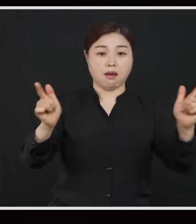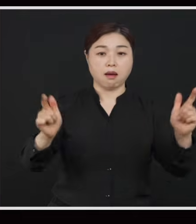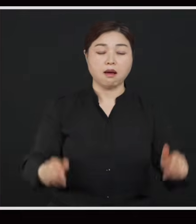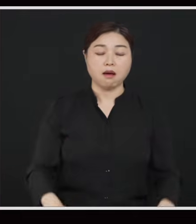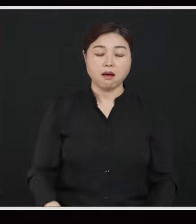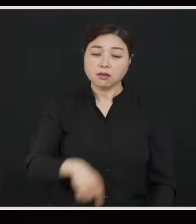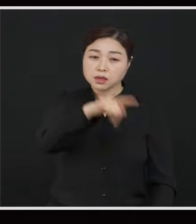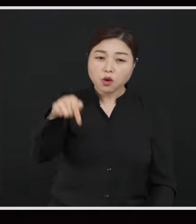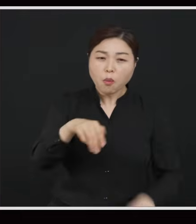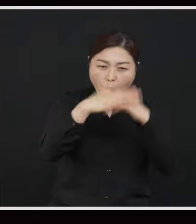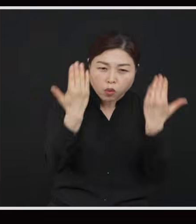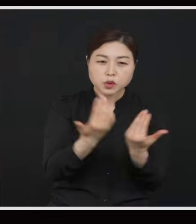다 이게 비둘기 종자들입니다.